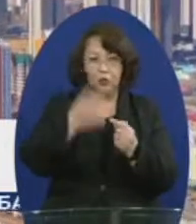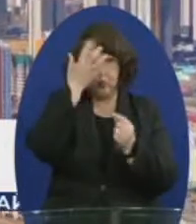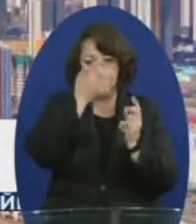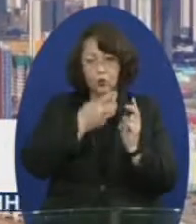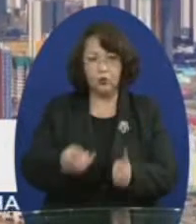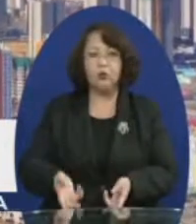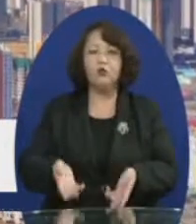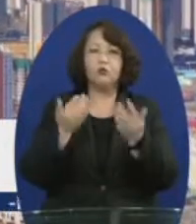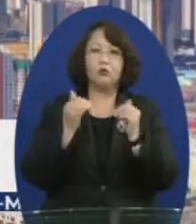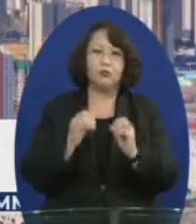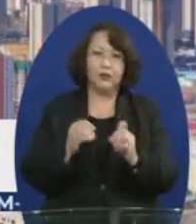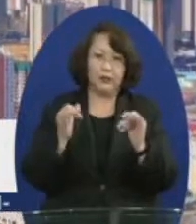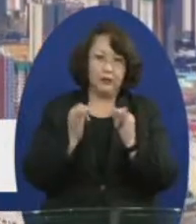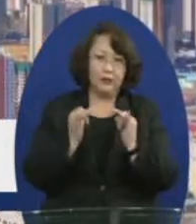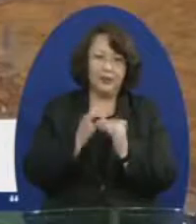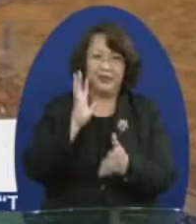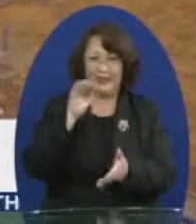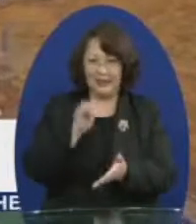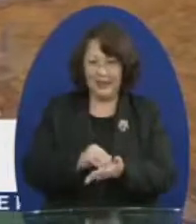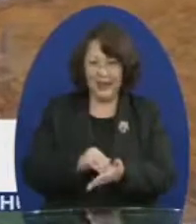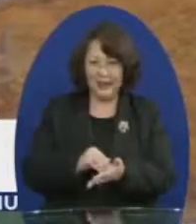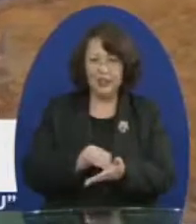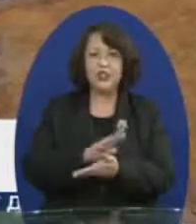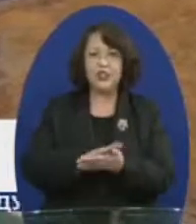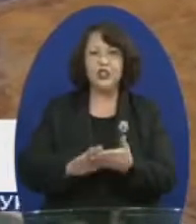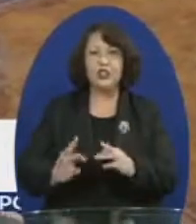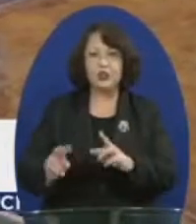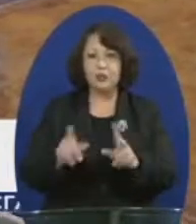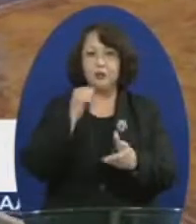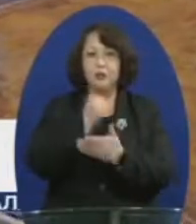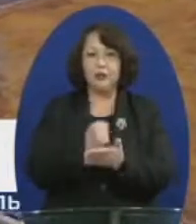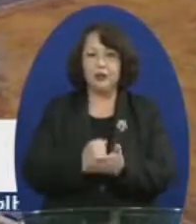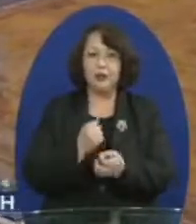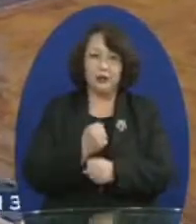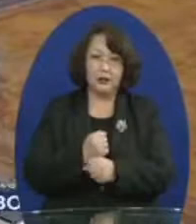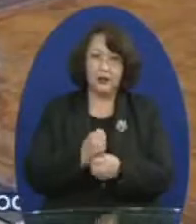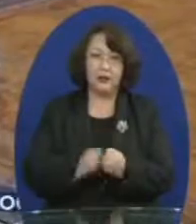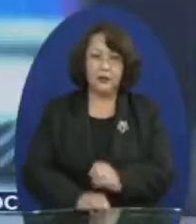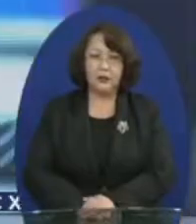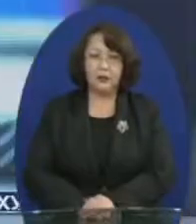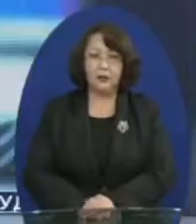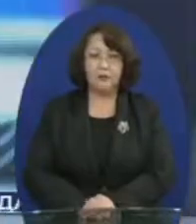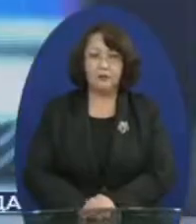туцгажээ. За үүнтэй холбоотой ихэнх стандартыг шинчлэн батлах ажил хийгдэх юм байна.